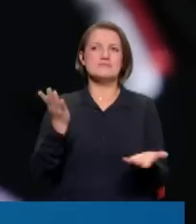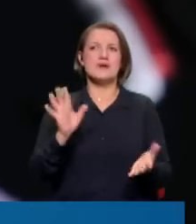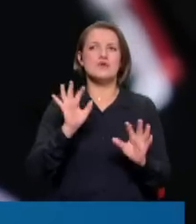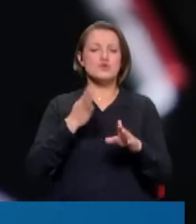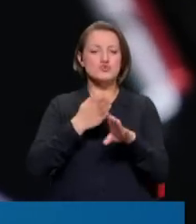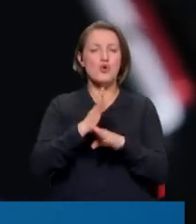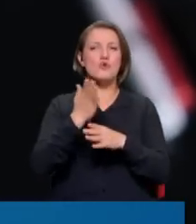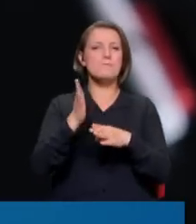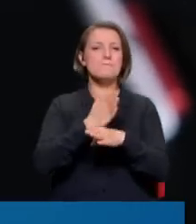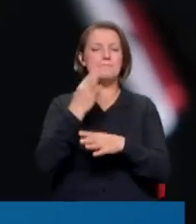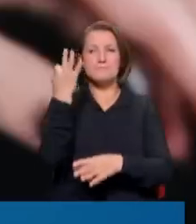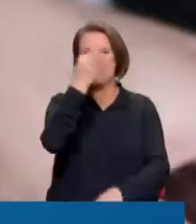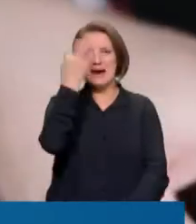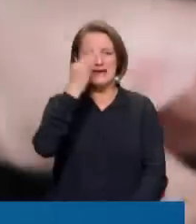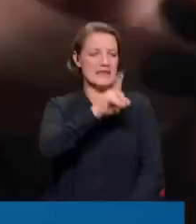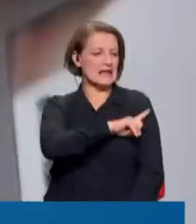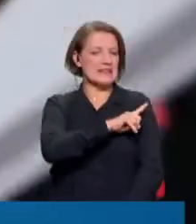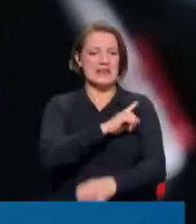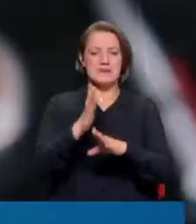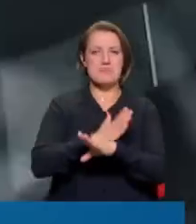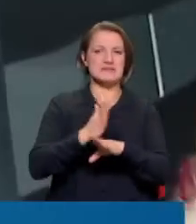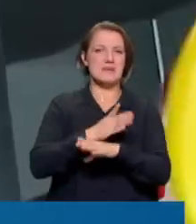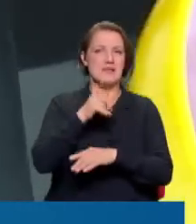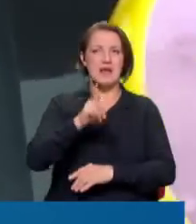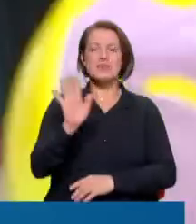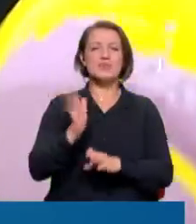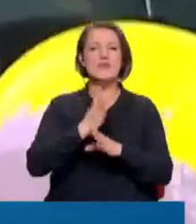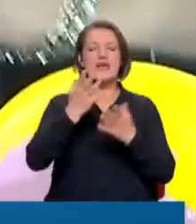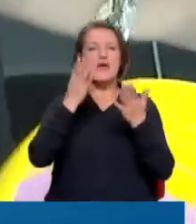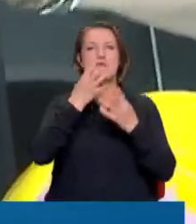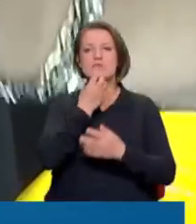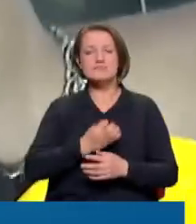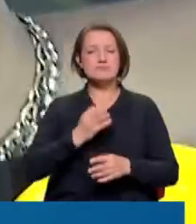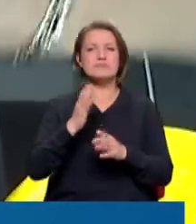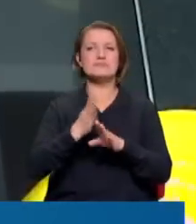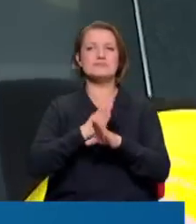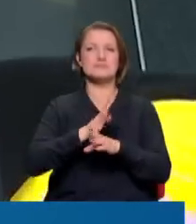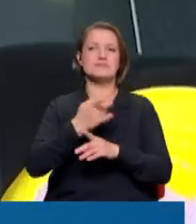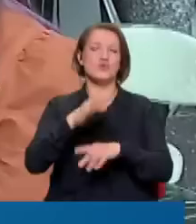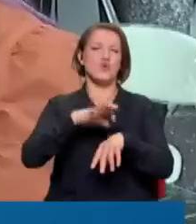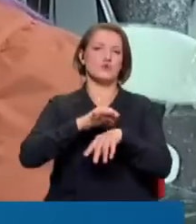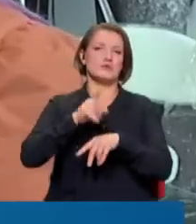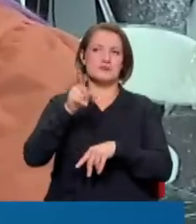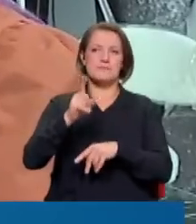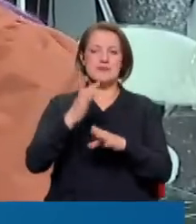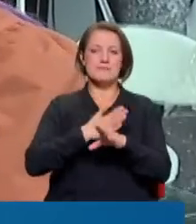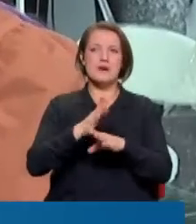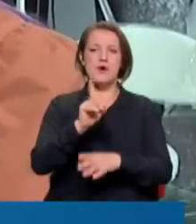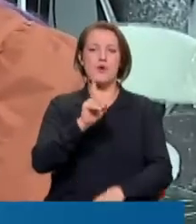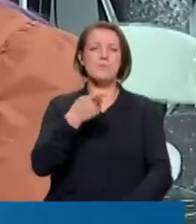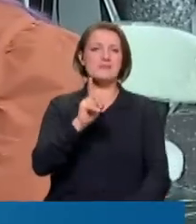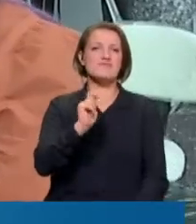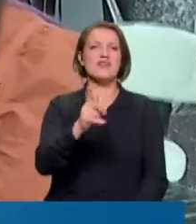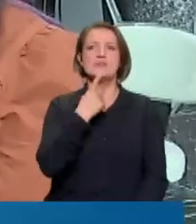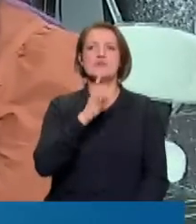doğru makyaj teknikleri ve kaliteli ürünler yetişiyor Çünkü kalıcı çözümler tıbbi müdahaleden geçiyor Bir ürüne 10 milyar verin